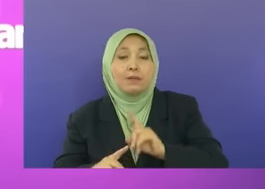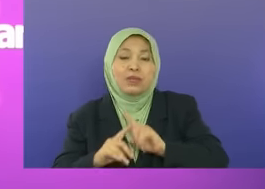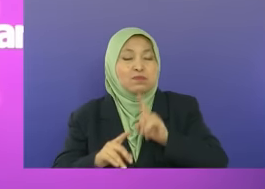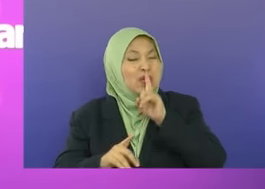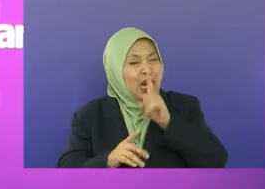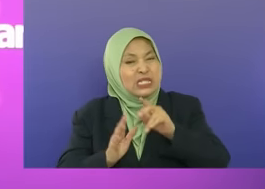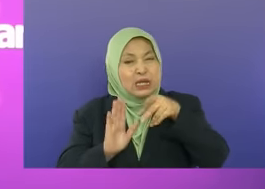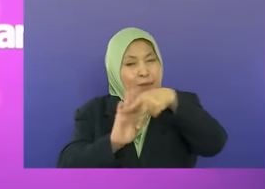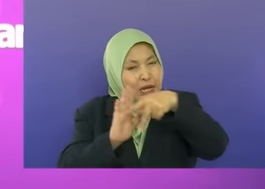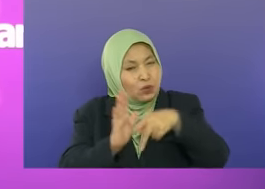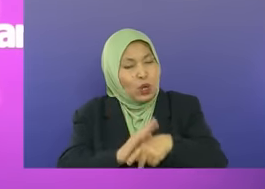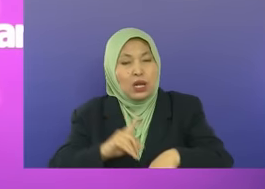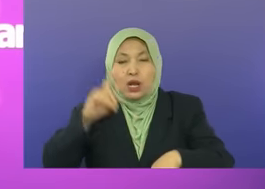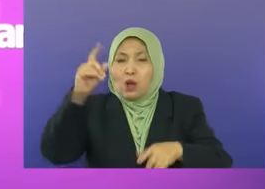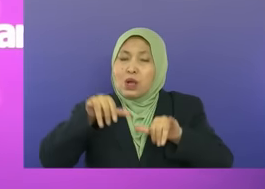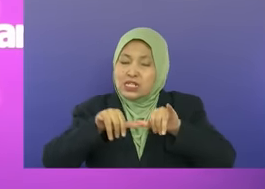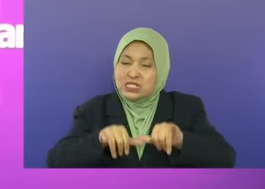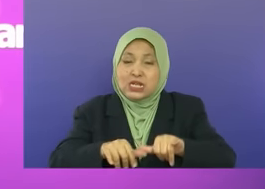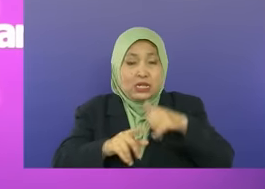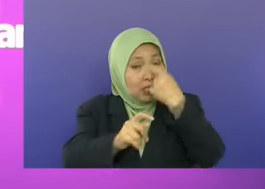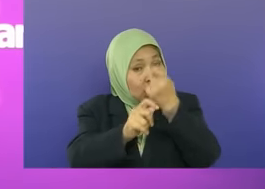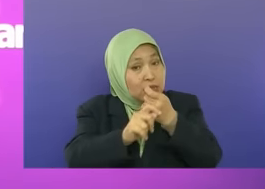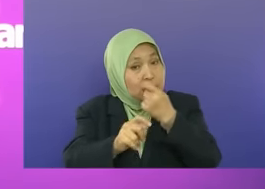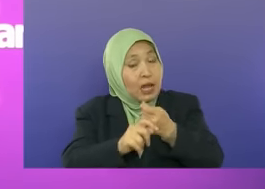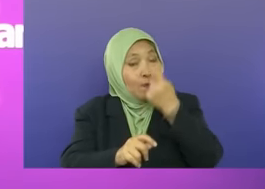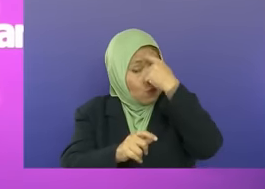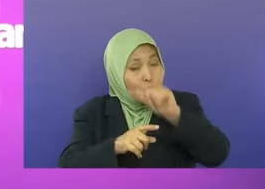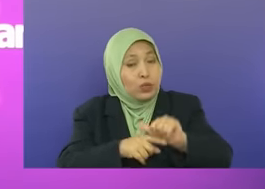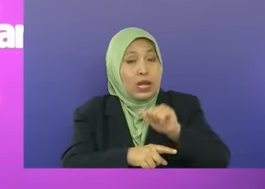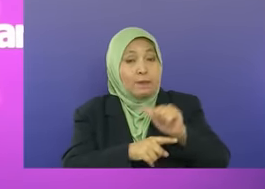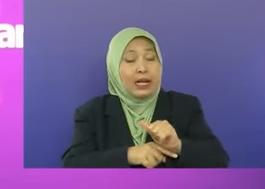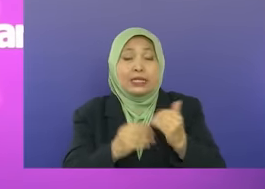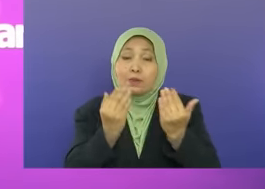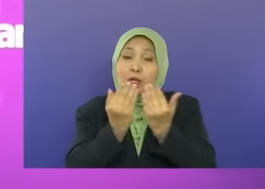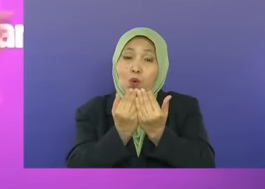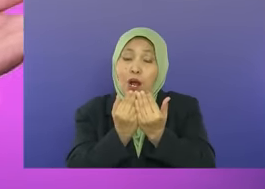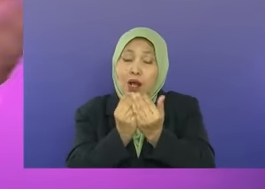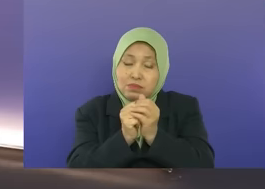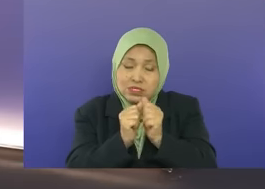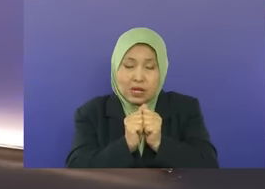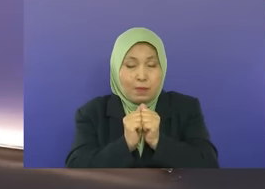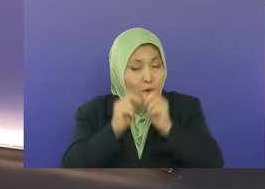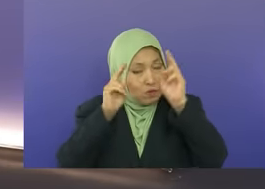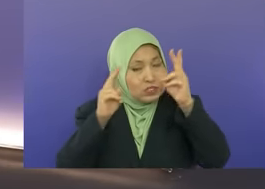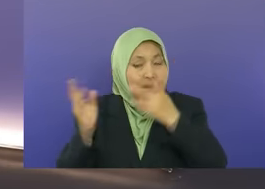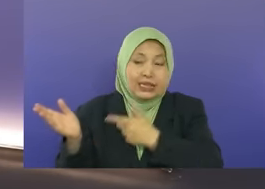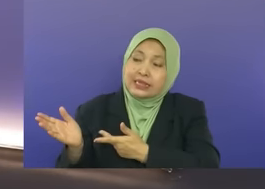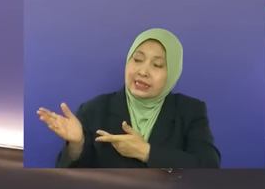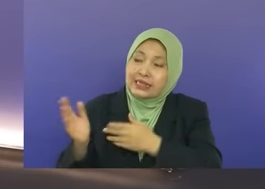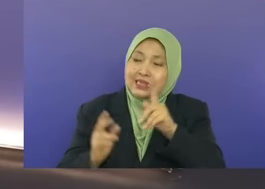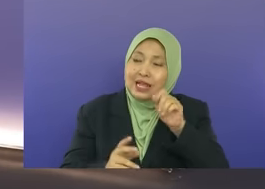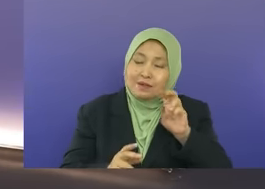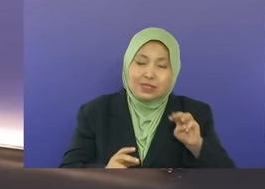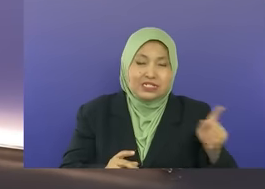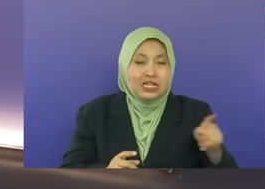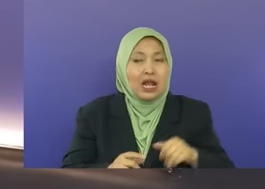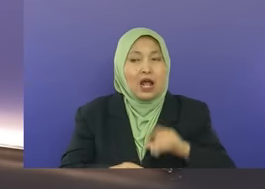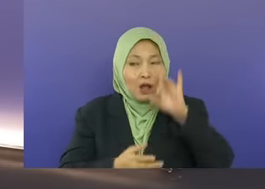dan Allah masih kekal untuk diamalkan kita berdoa bersama al-fatihah di sini